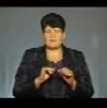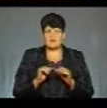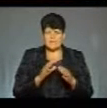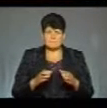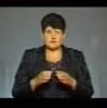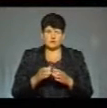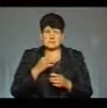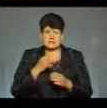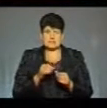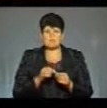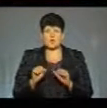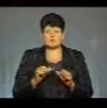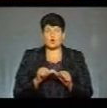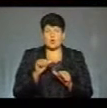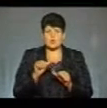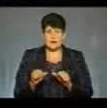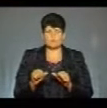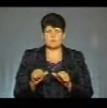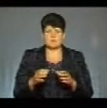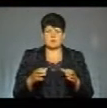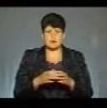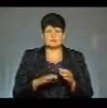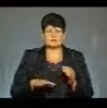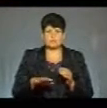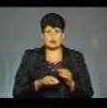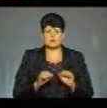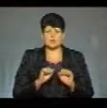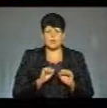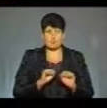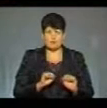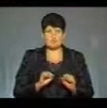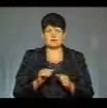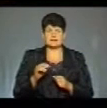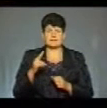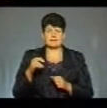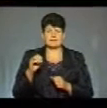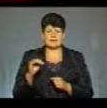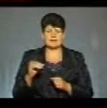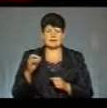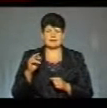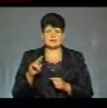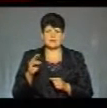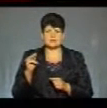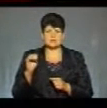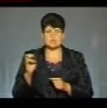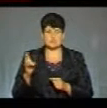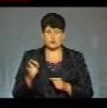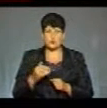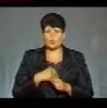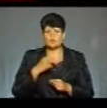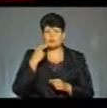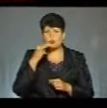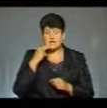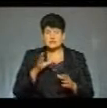повідомив командир окремої бригади тероборони Тернопільської області полковник Олег Дідіченко. За його словами, в такий спосіб хочуть